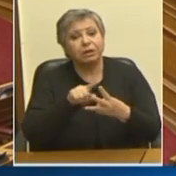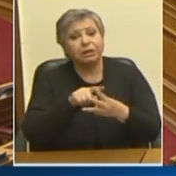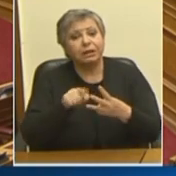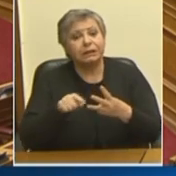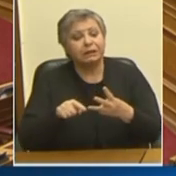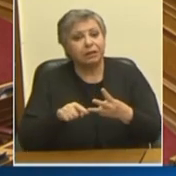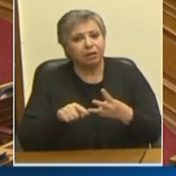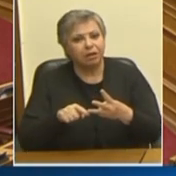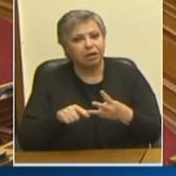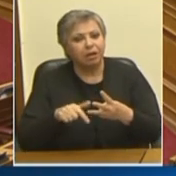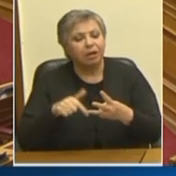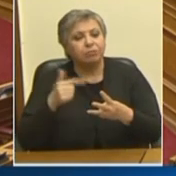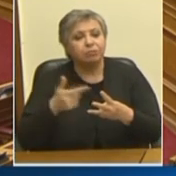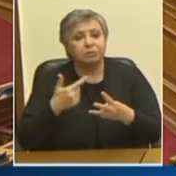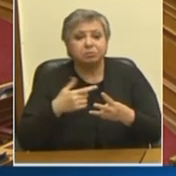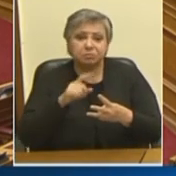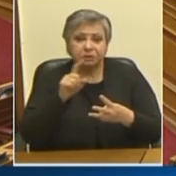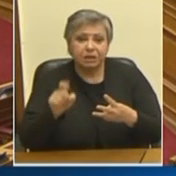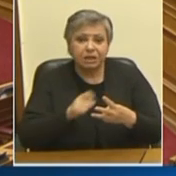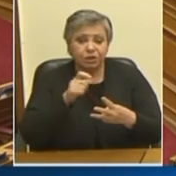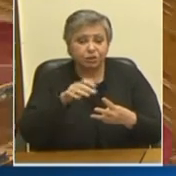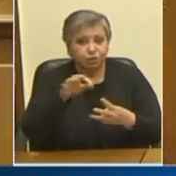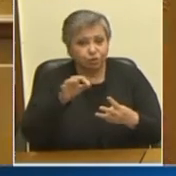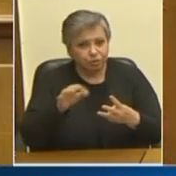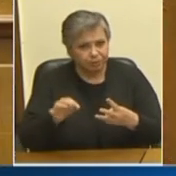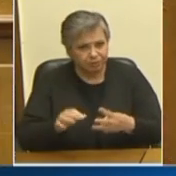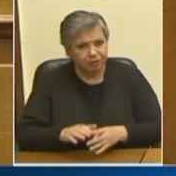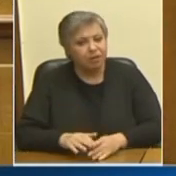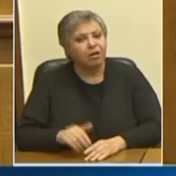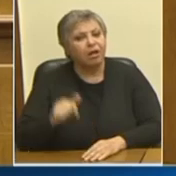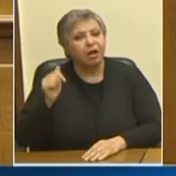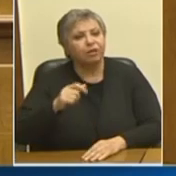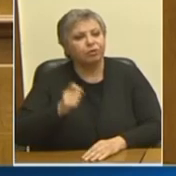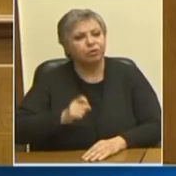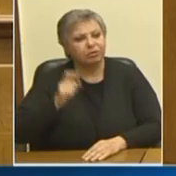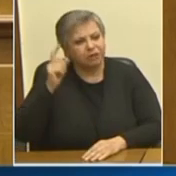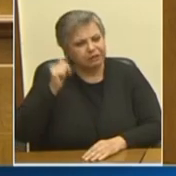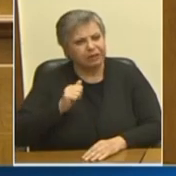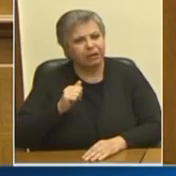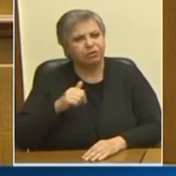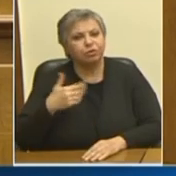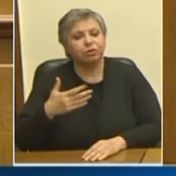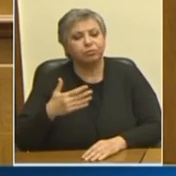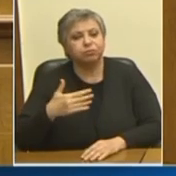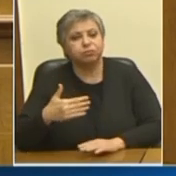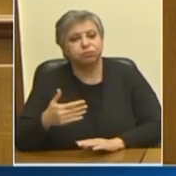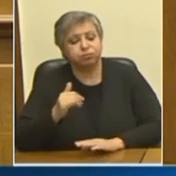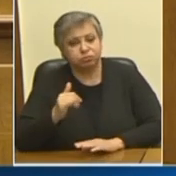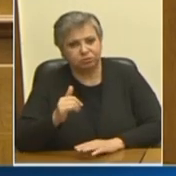του 19. Δεν θα πάρετε πολλούς μισθούς ακόμη, μπορεί μισθοί να είναι λίγοι. Εν τω